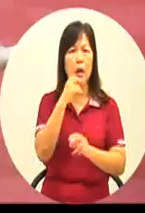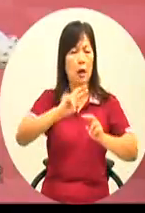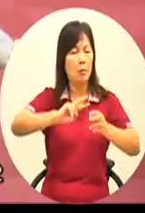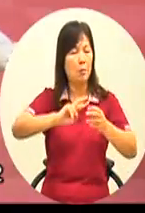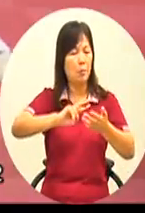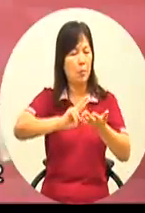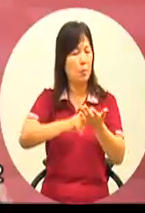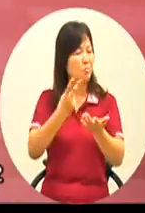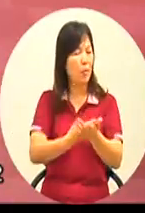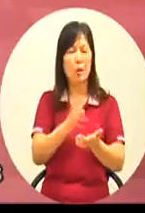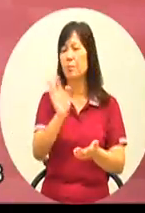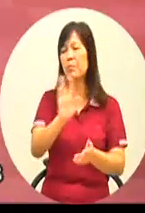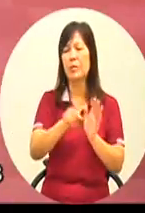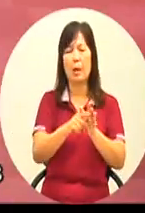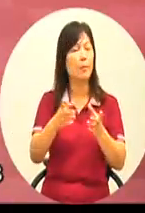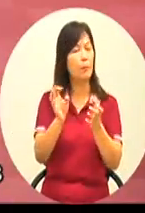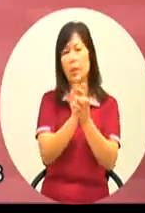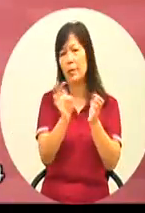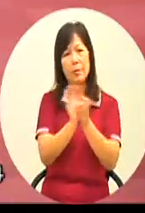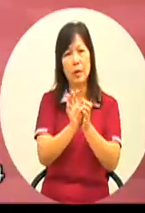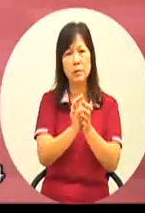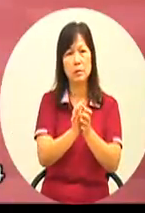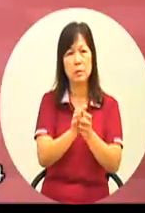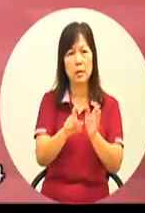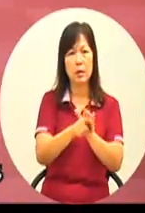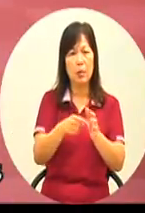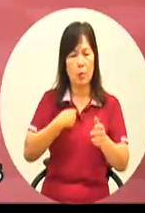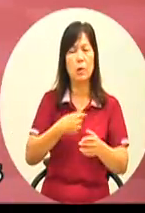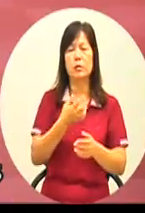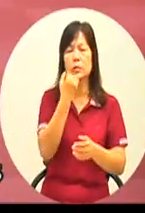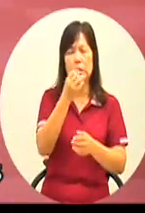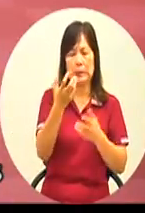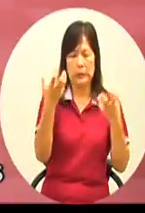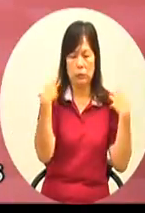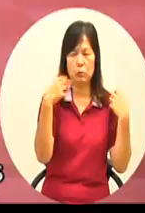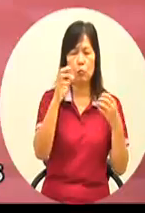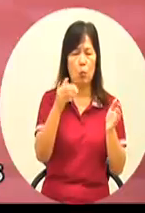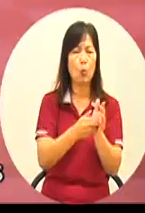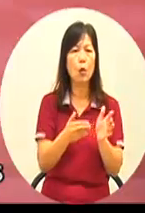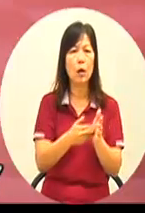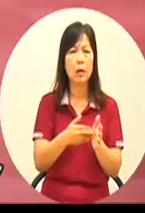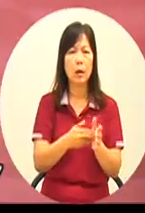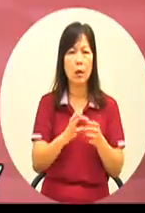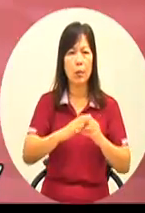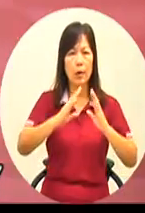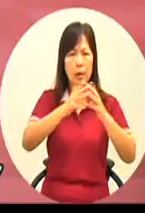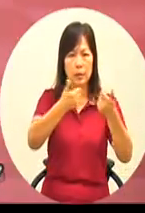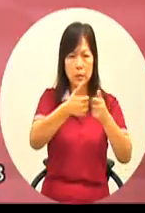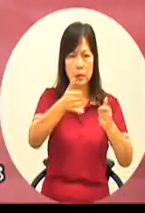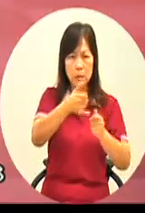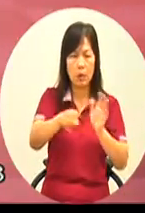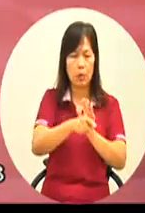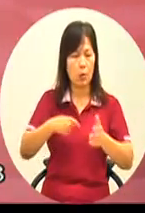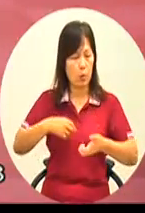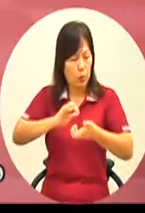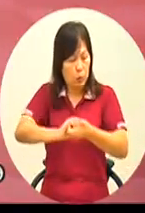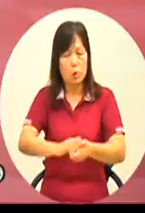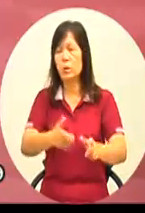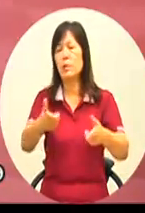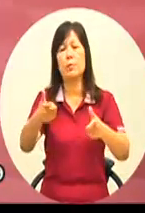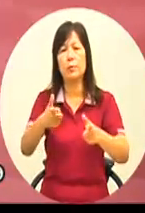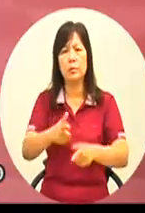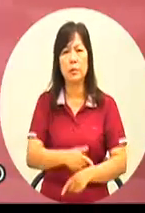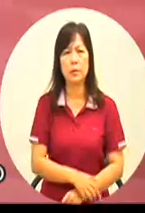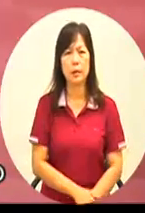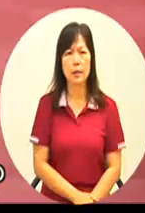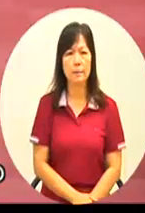名 ，OK， 我民意代表算尽责任，因为我是议员，我不是咧决策恁行政部门的叫你